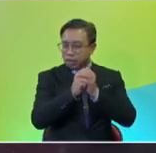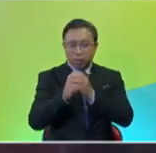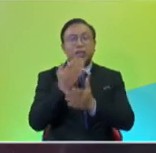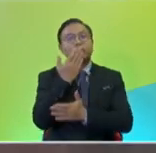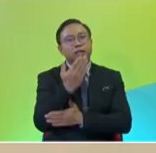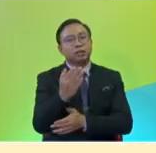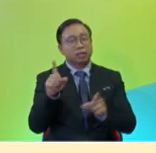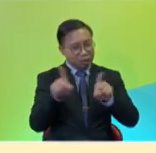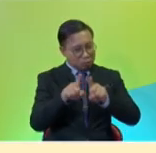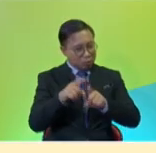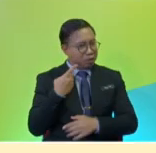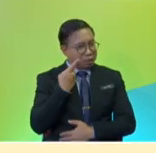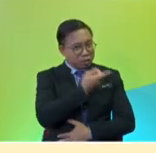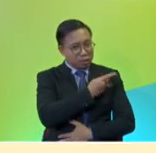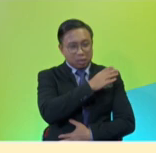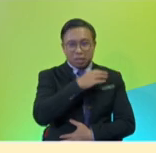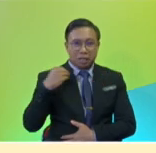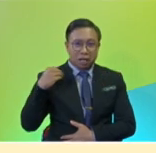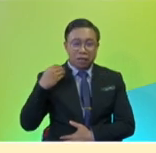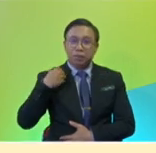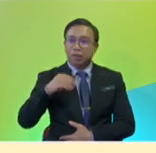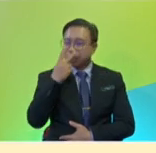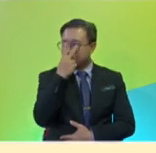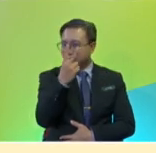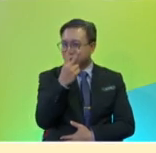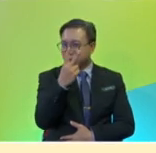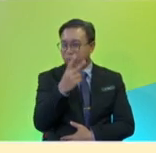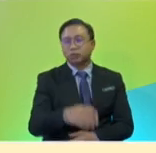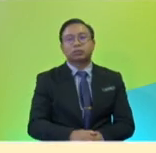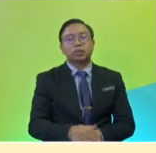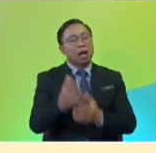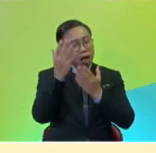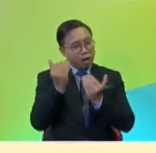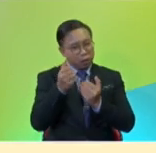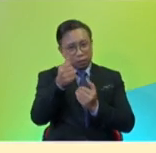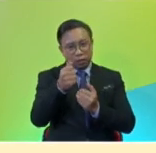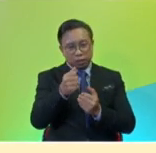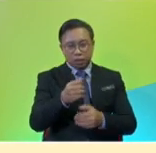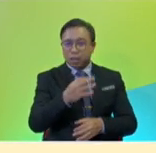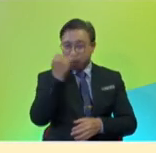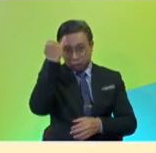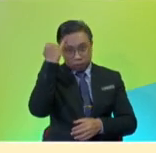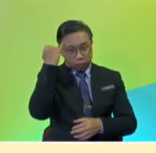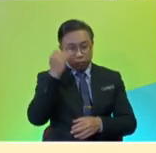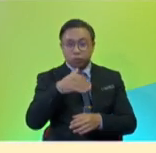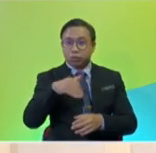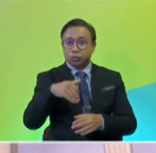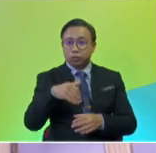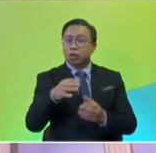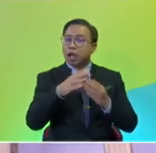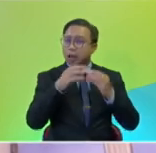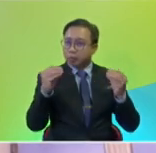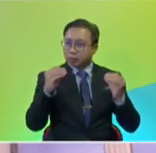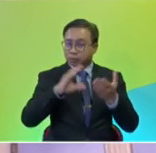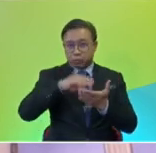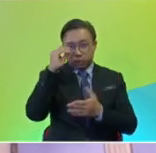kasih kerana bersama kita. Dan kepada mereka yang menonton sekarang, harap-harap ia memberi manfaat kepada anda semua. Dan sebelum kita mengakhiri